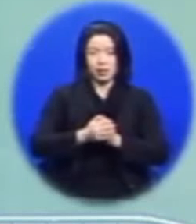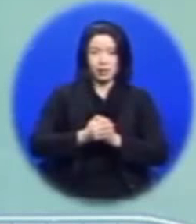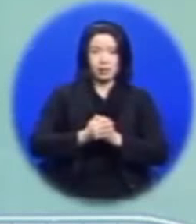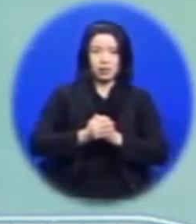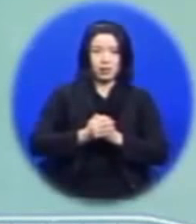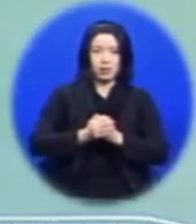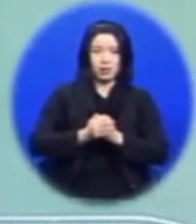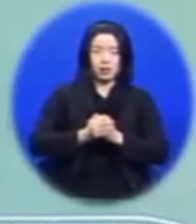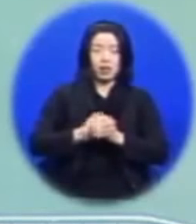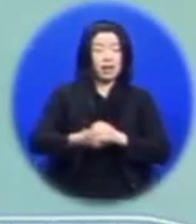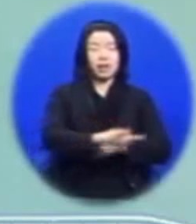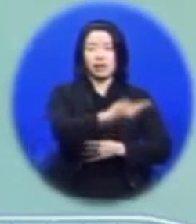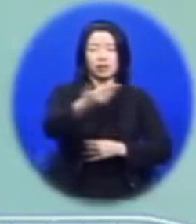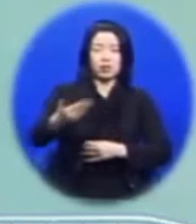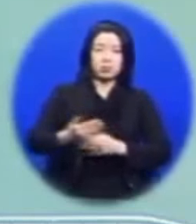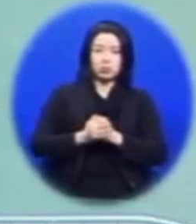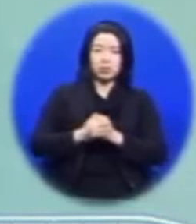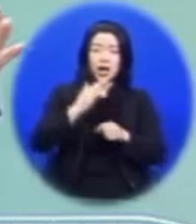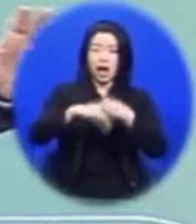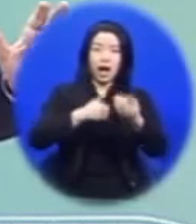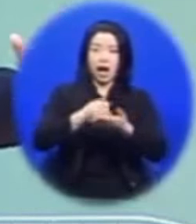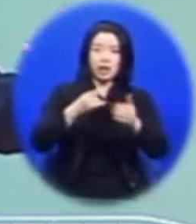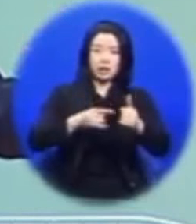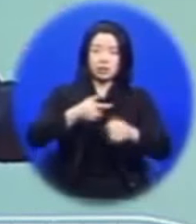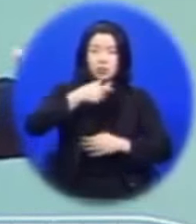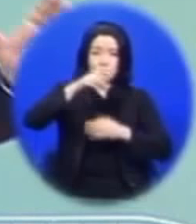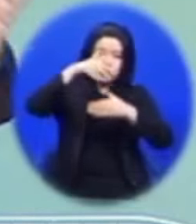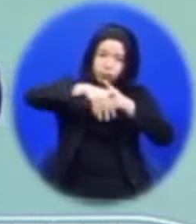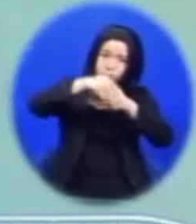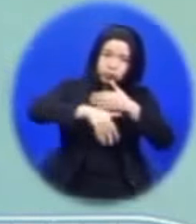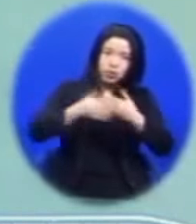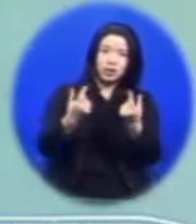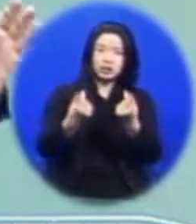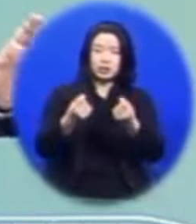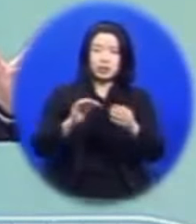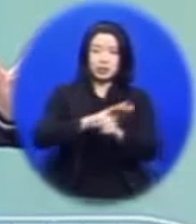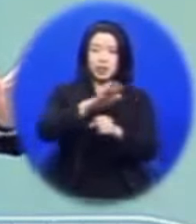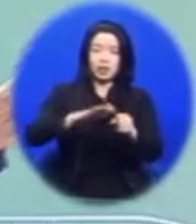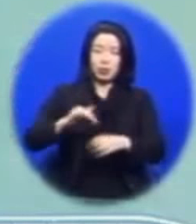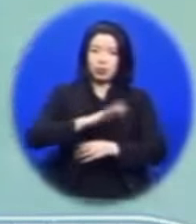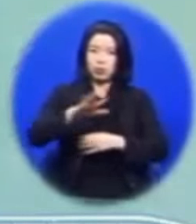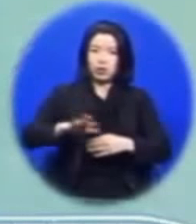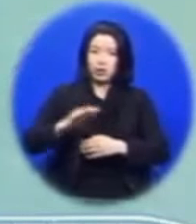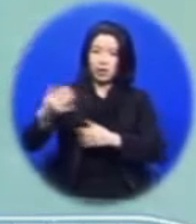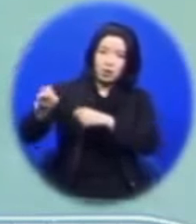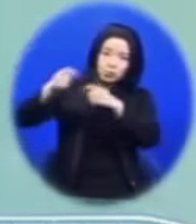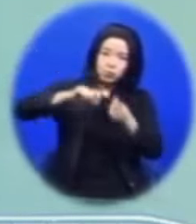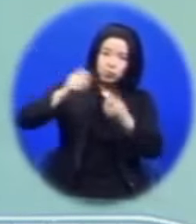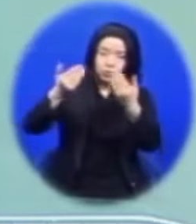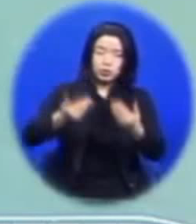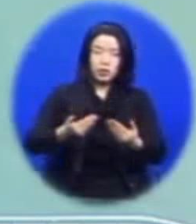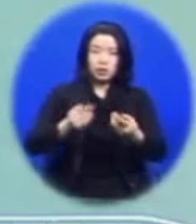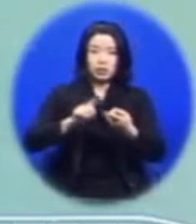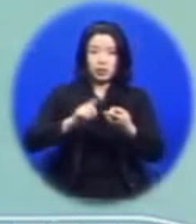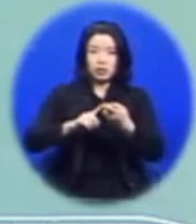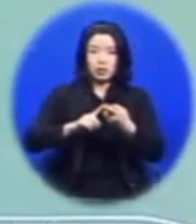않으시냐 여러분들은 하나님께서 폭포수같이 리에 사랑을 부어 주신다는 사실을